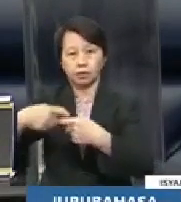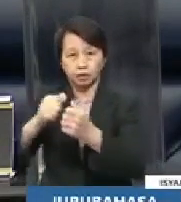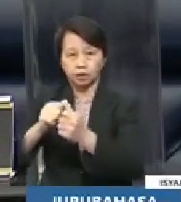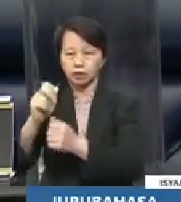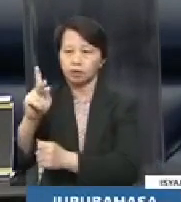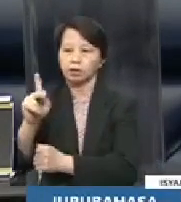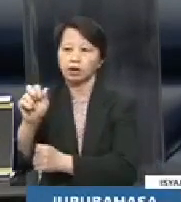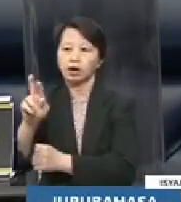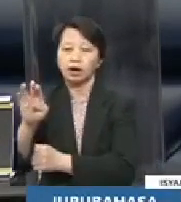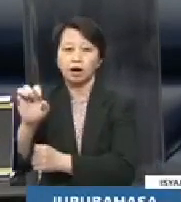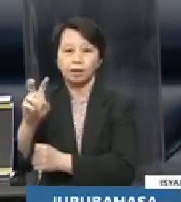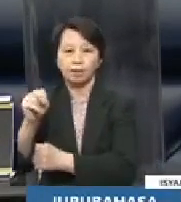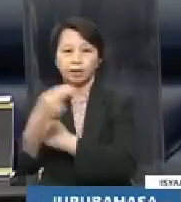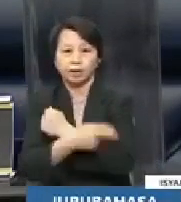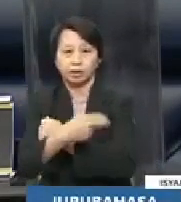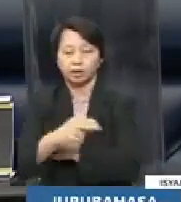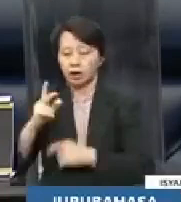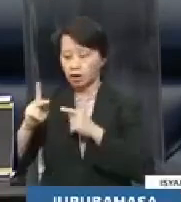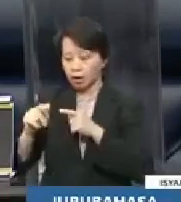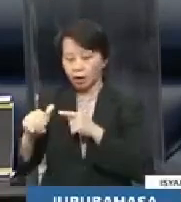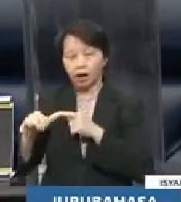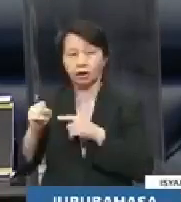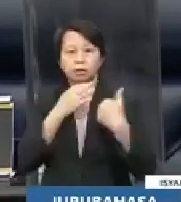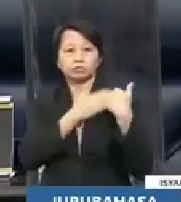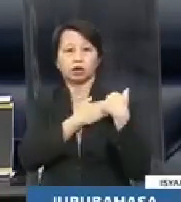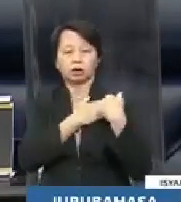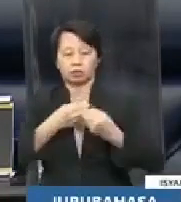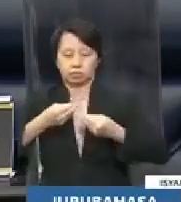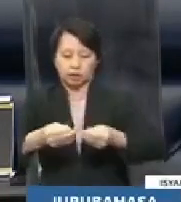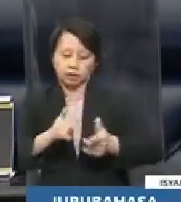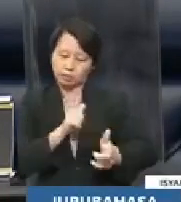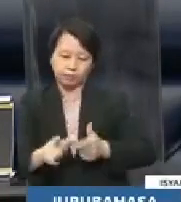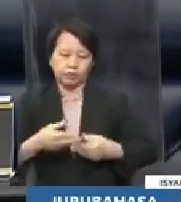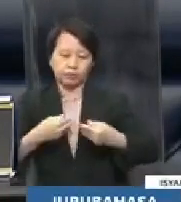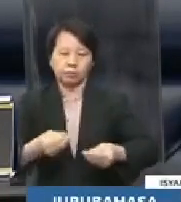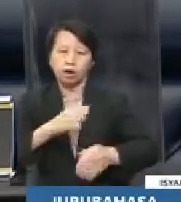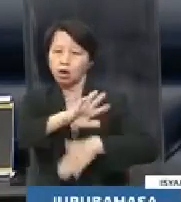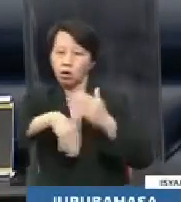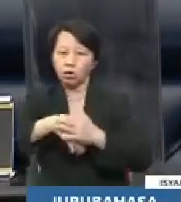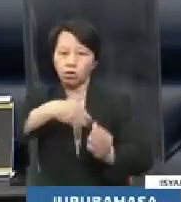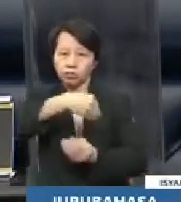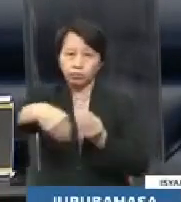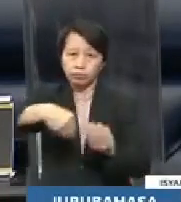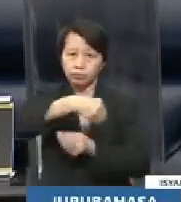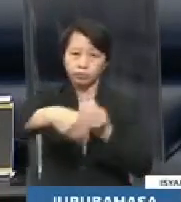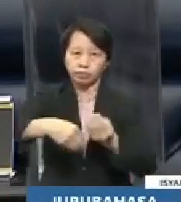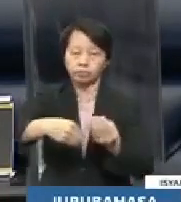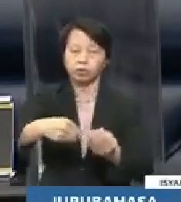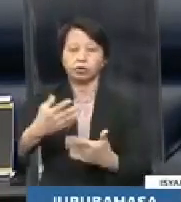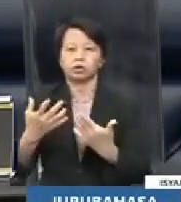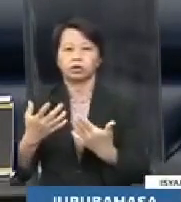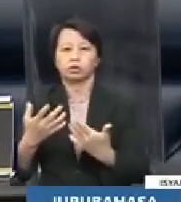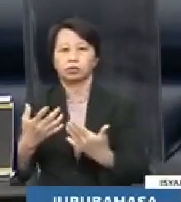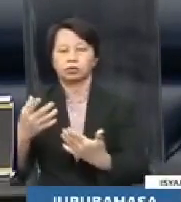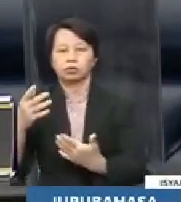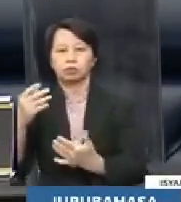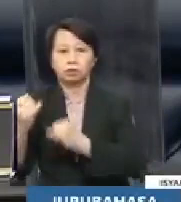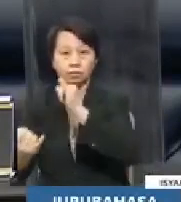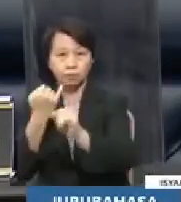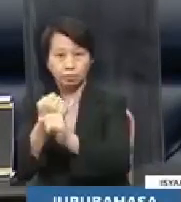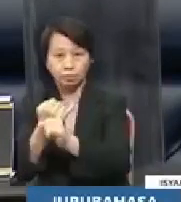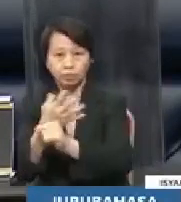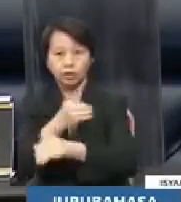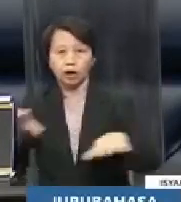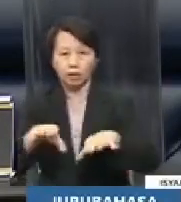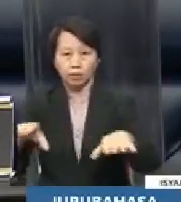bagi tujuan ini Casa bertanggung jawab untuk memberikan kebenaran semua transaksi antarbank seketika Bondan